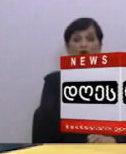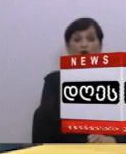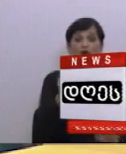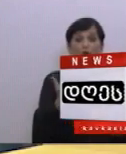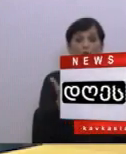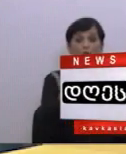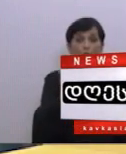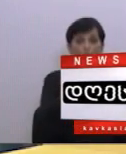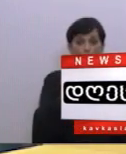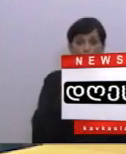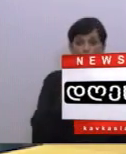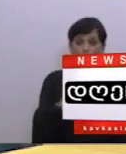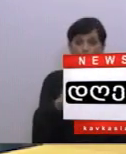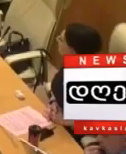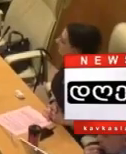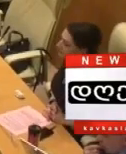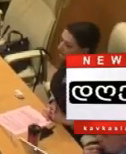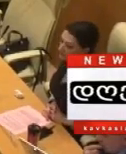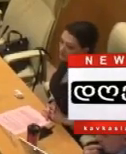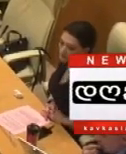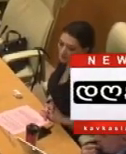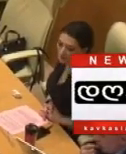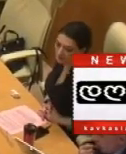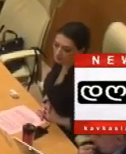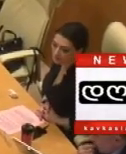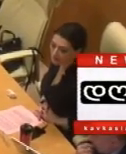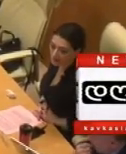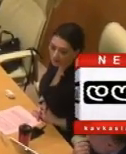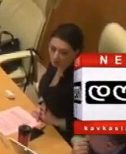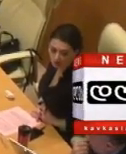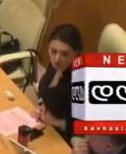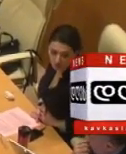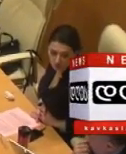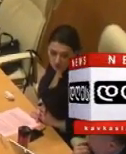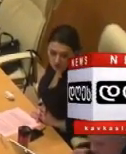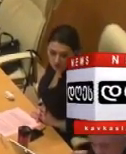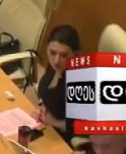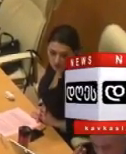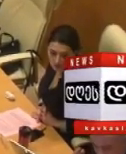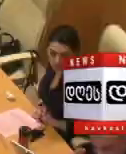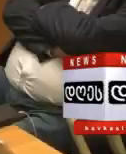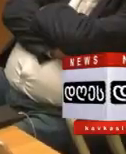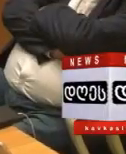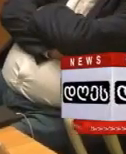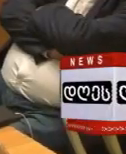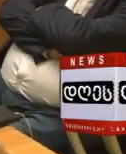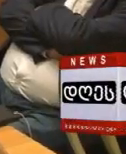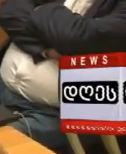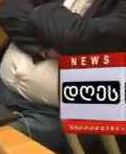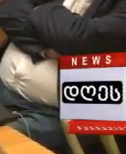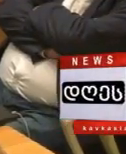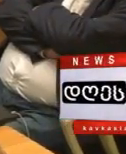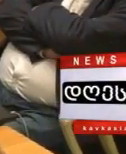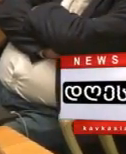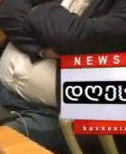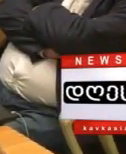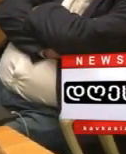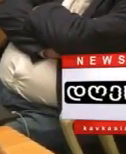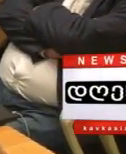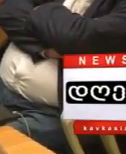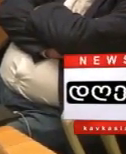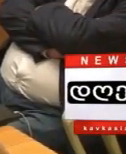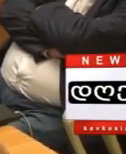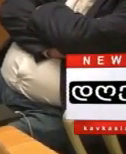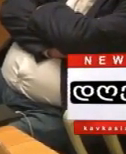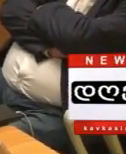harji, am proiecti. Sa parlamentul umțiresobis eurebma Davitashvili skitxes, romeli kveqnebis investorebma gamoxates, sportis